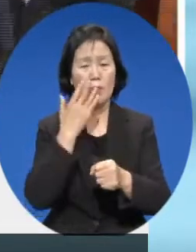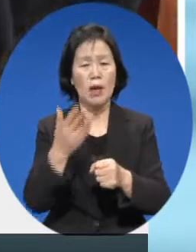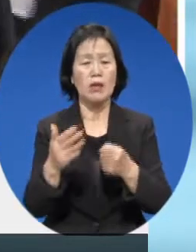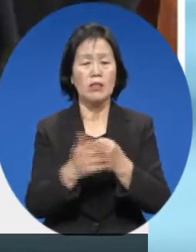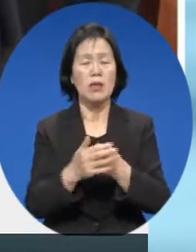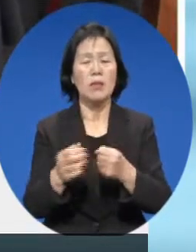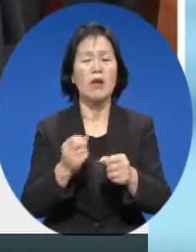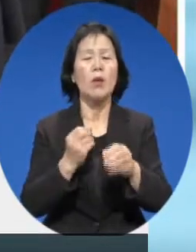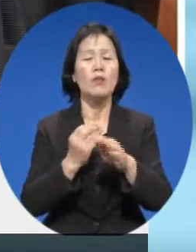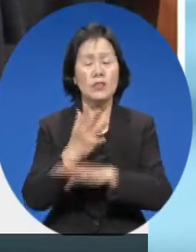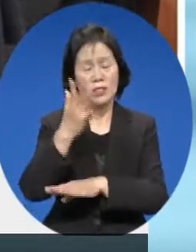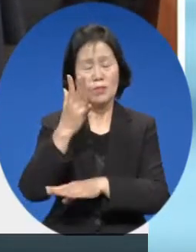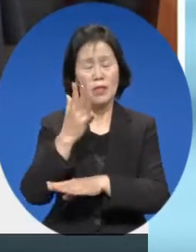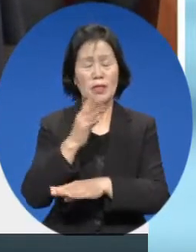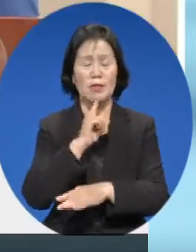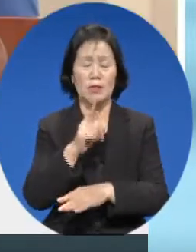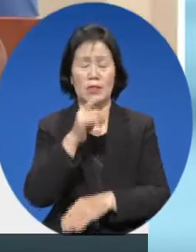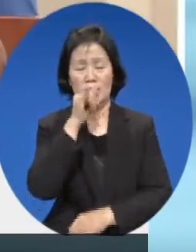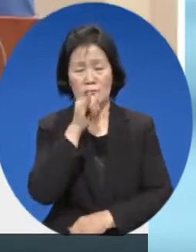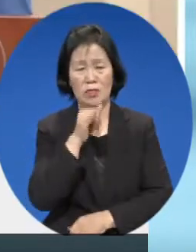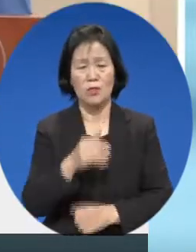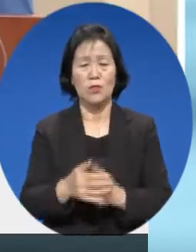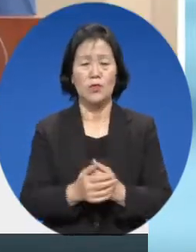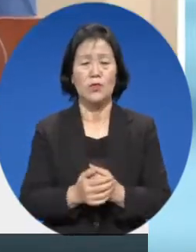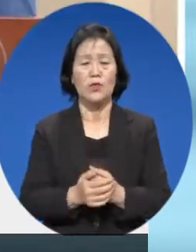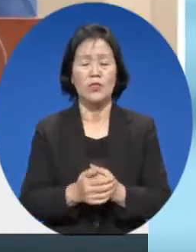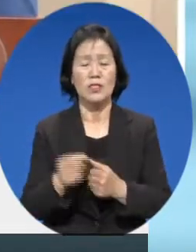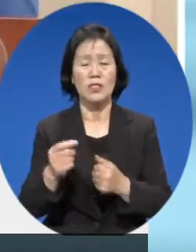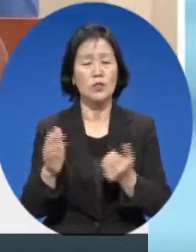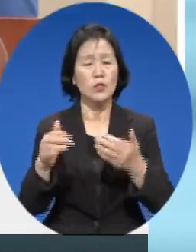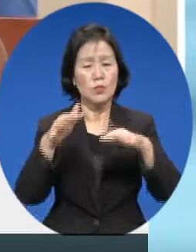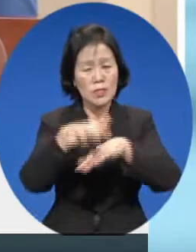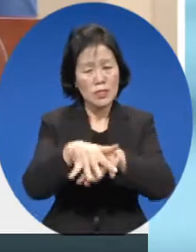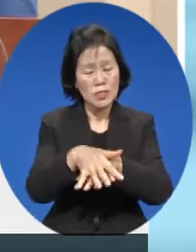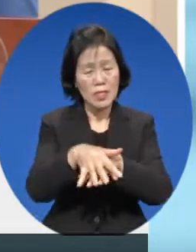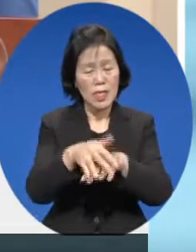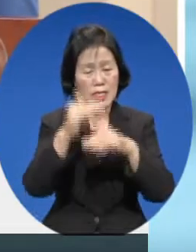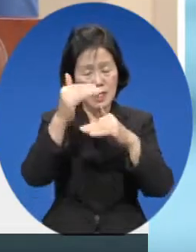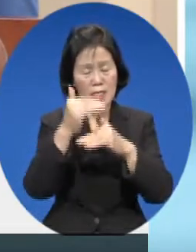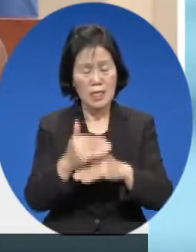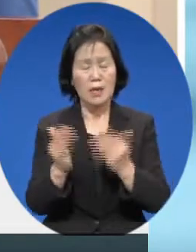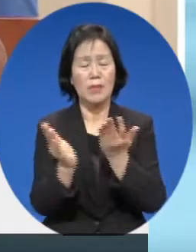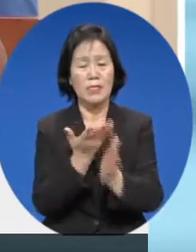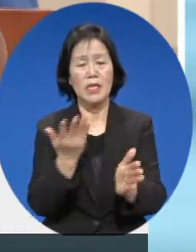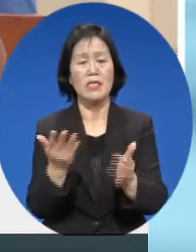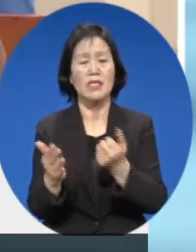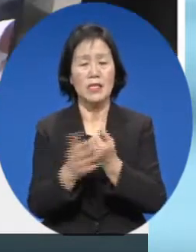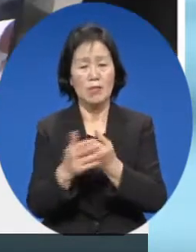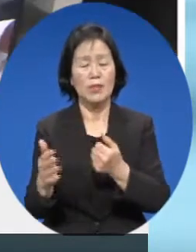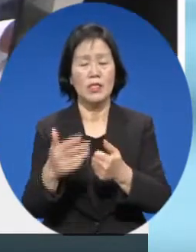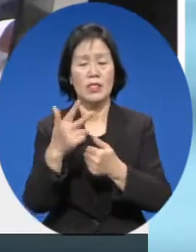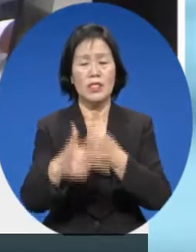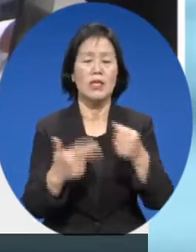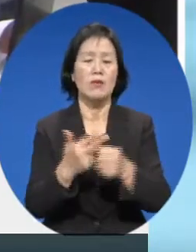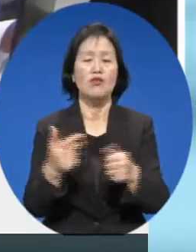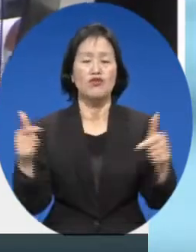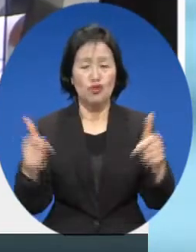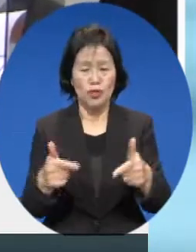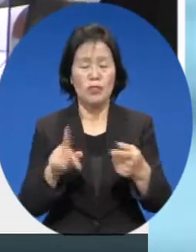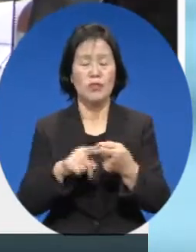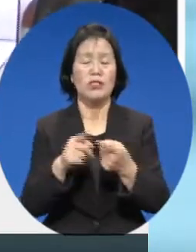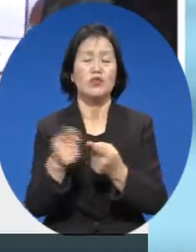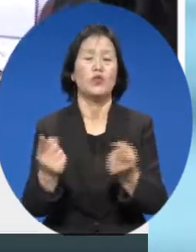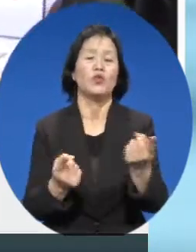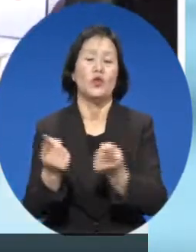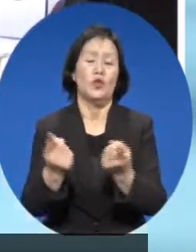기간을 요구하는 거 아니냐는 얘기도 있었고 책의 정합성 1호 맞지 않는다 라는 비판 들이 있었기 때문에 그런 부분을 좀 조정한 것도 좀 봐주셨으면